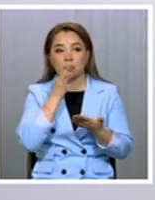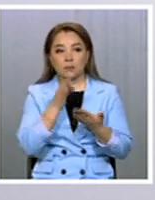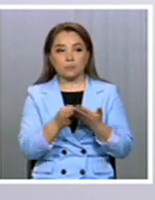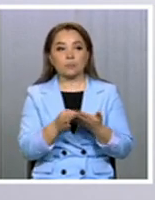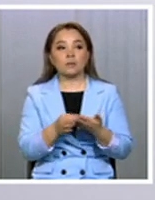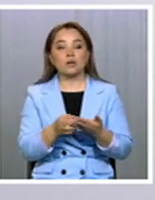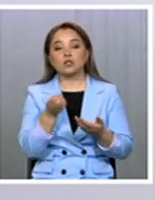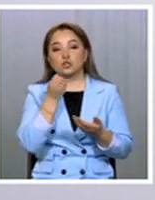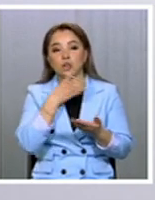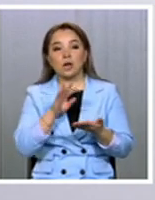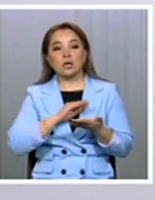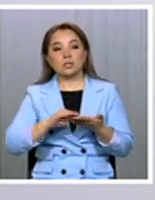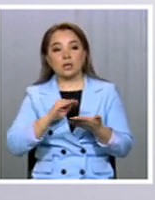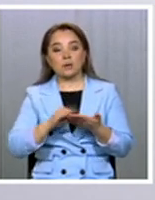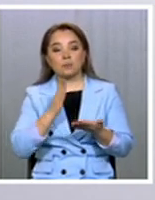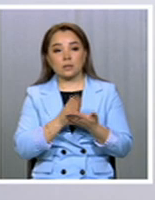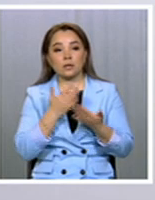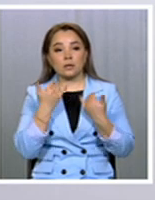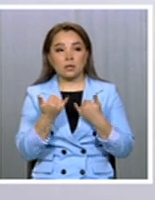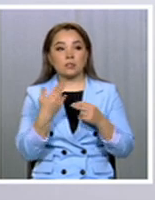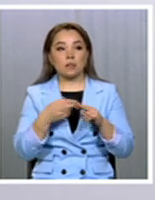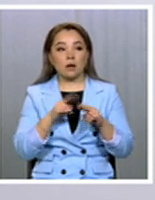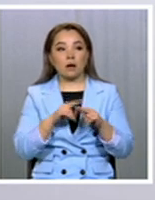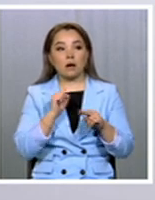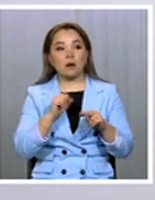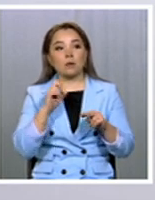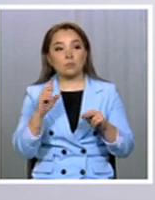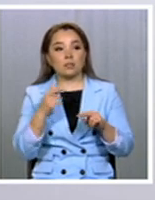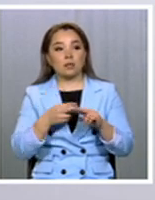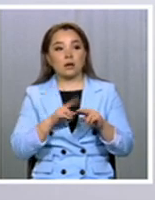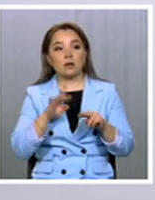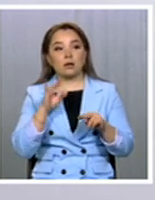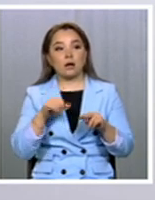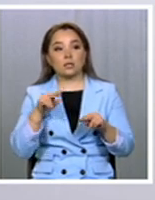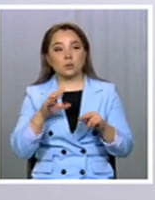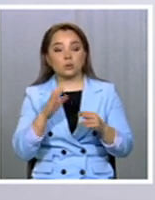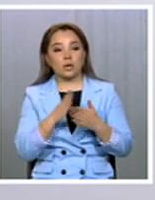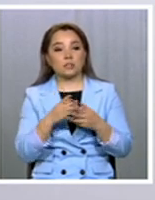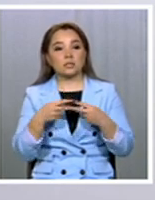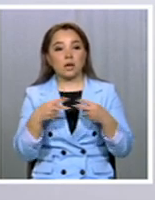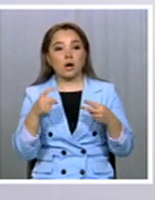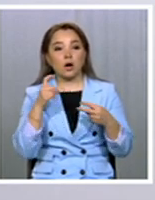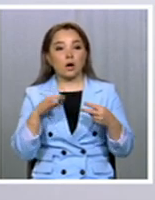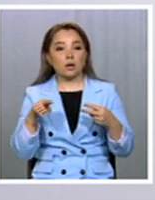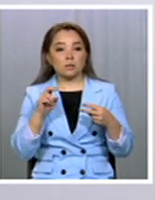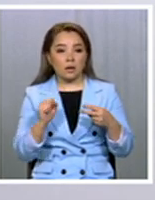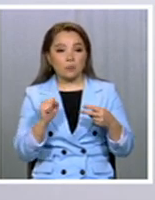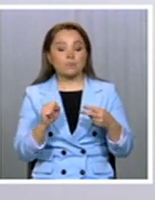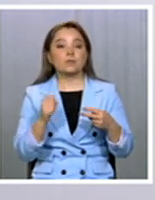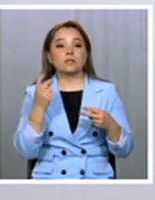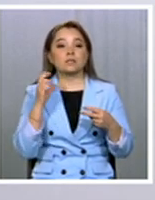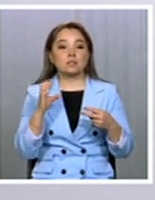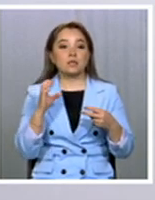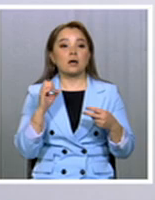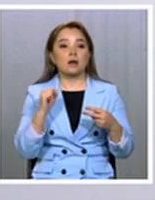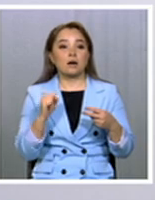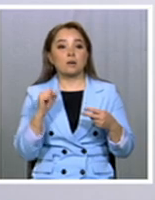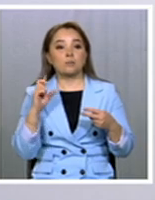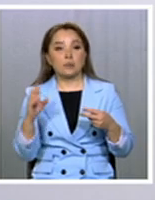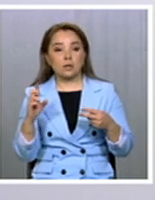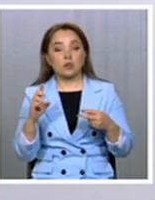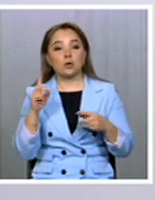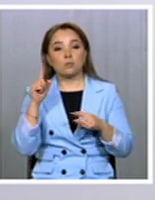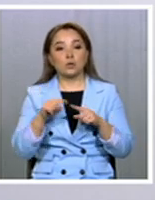жақсылап жазып алайық. Яғни бізде АБ бұл радиусқа тең хорда, САБ